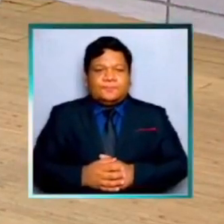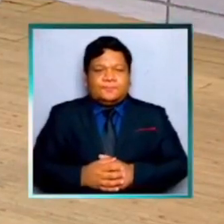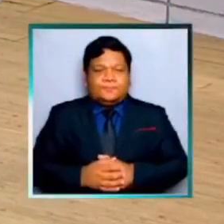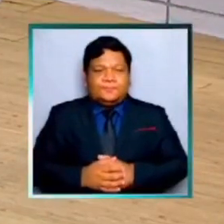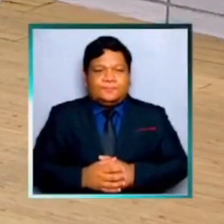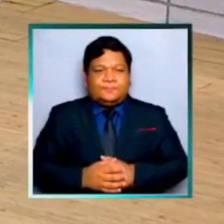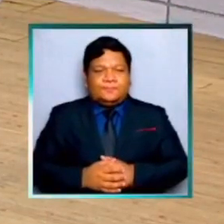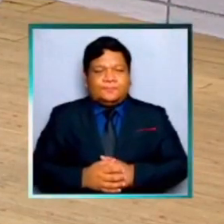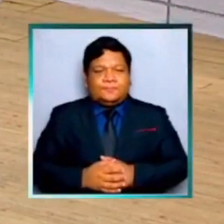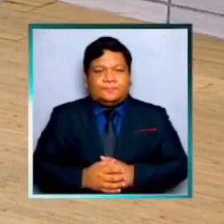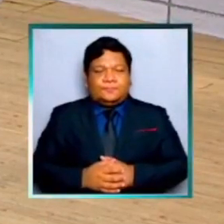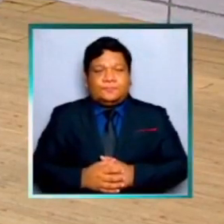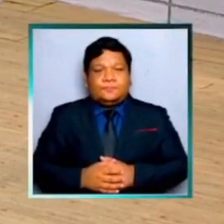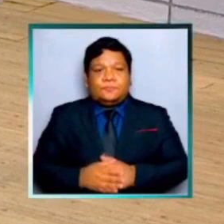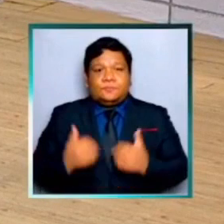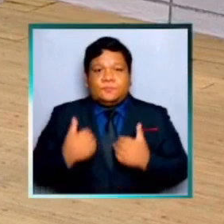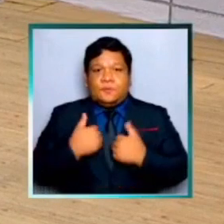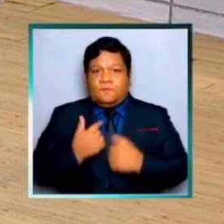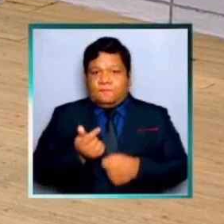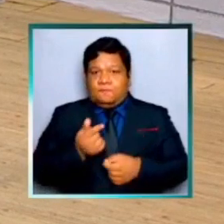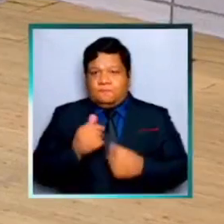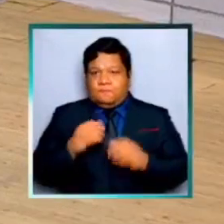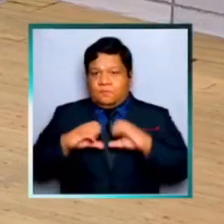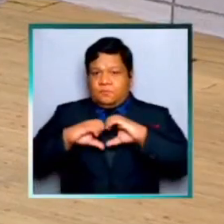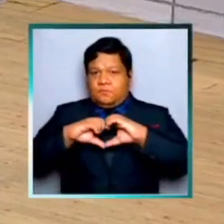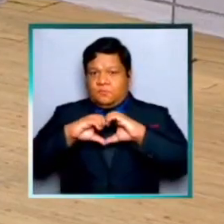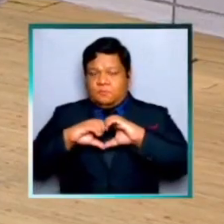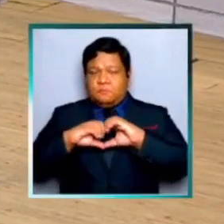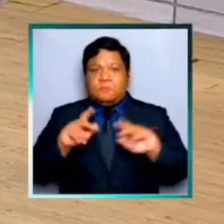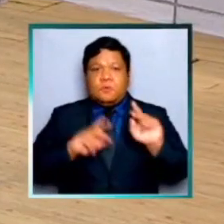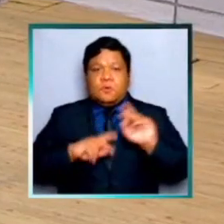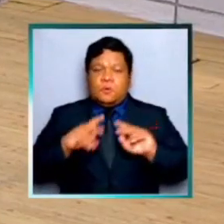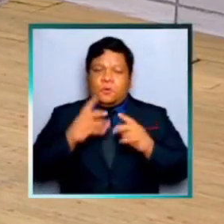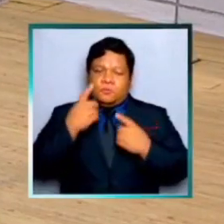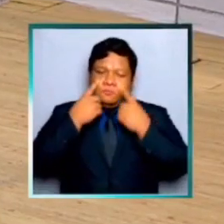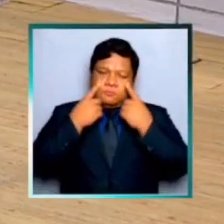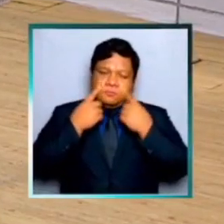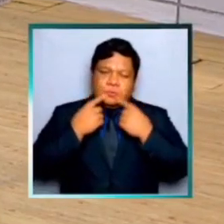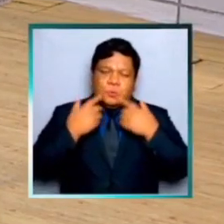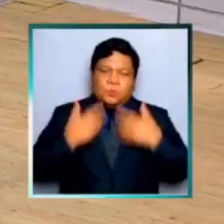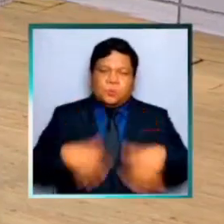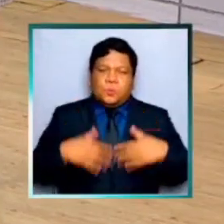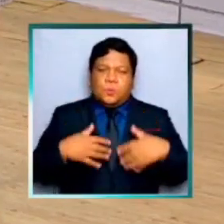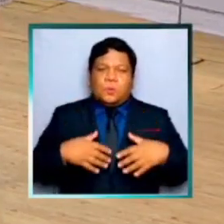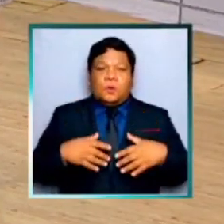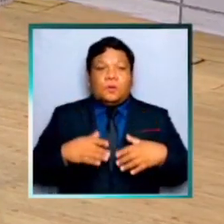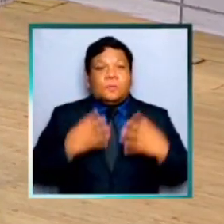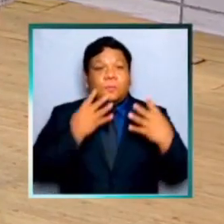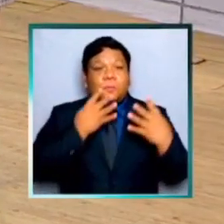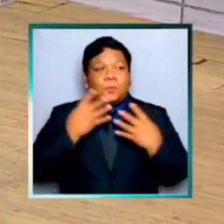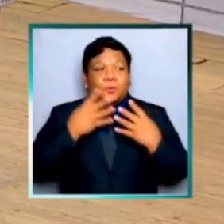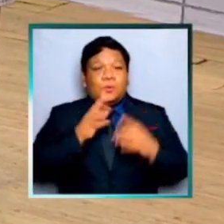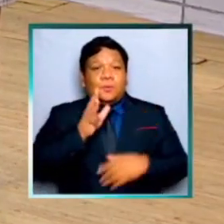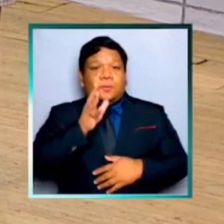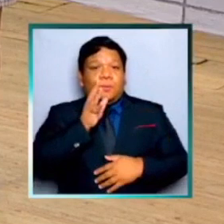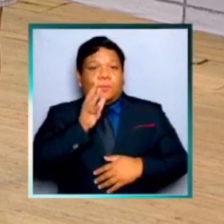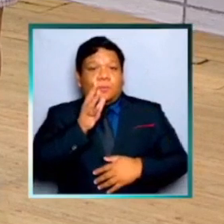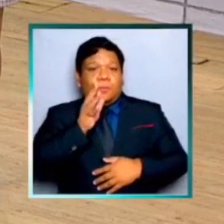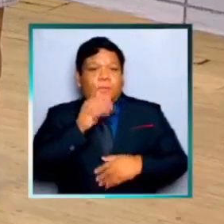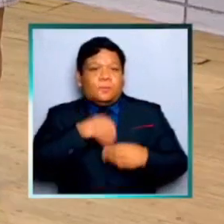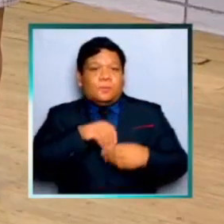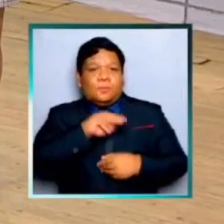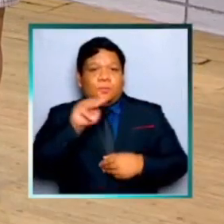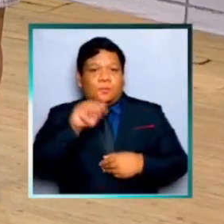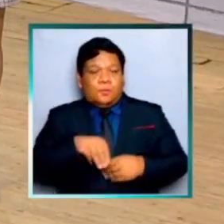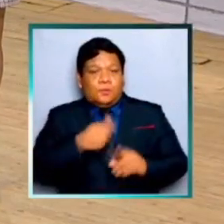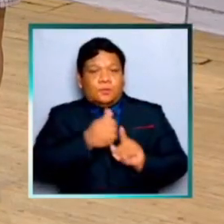Sinusuan at naluha pa raw ang mga netizens sa madamdaming tagpo sa kaarawan ng isang nanay sa Maynila. Tanging hiling ng ina sa